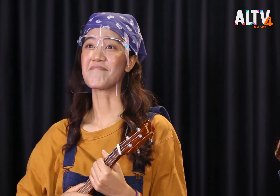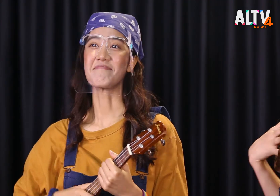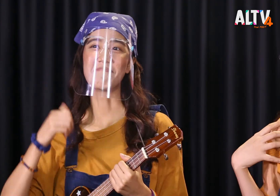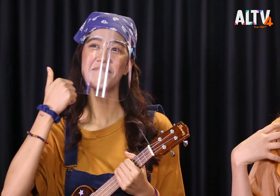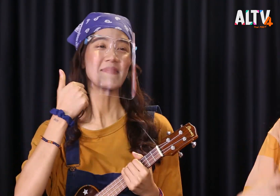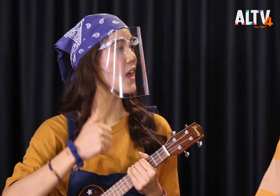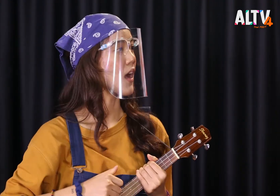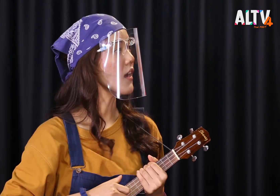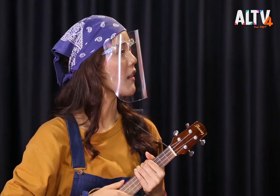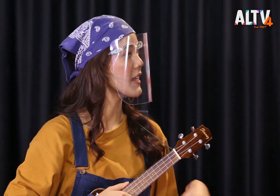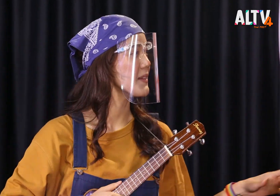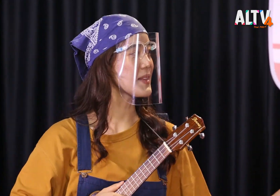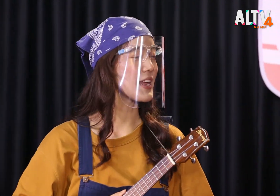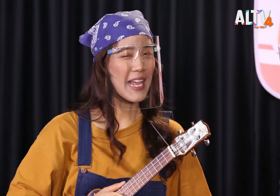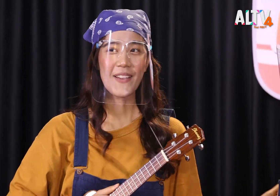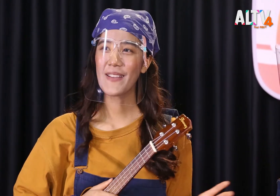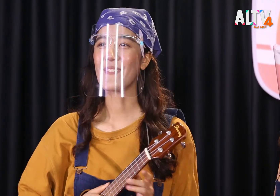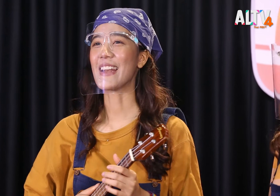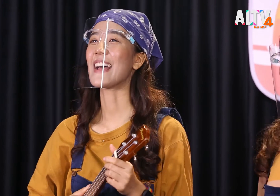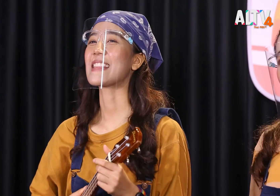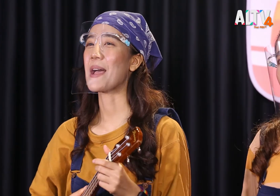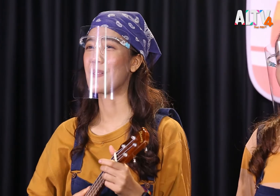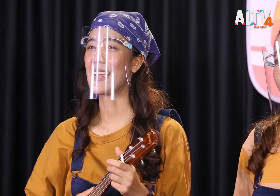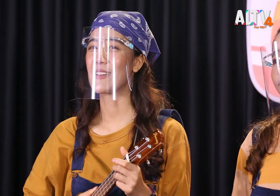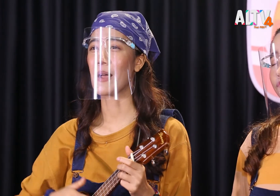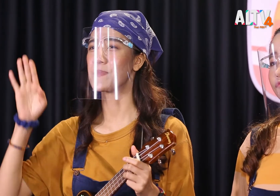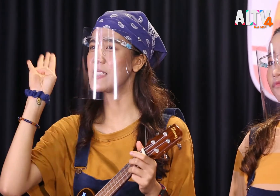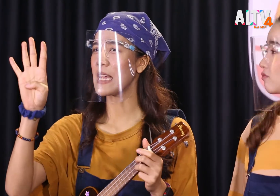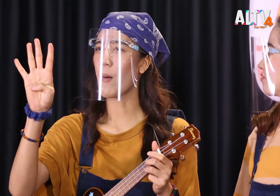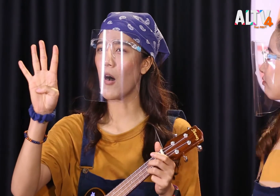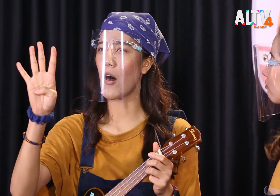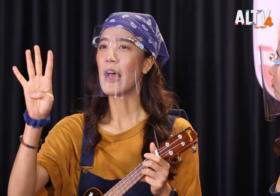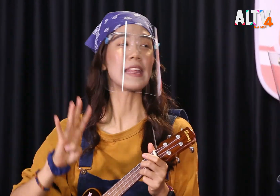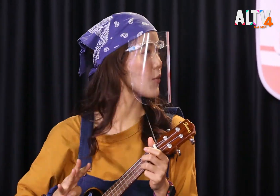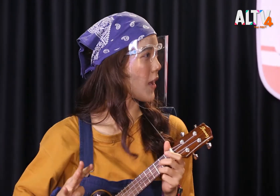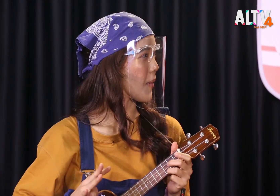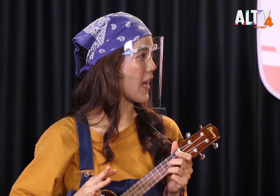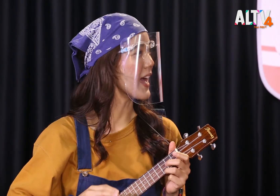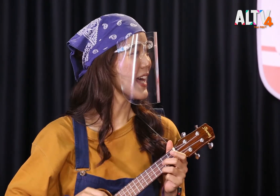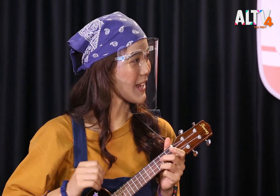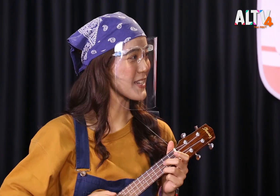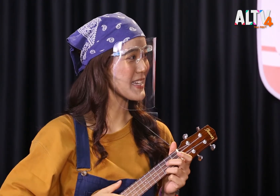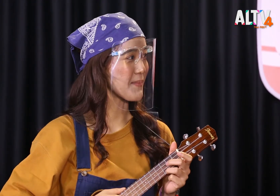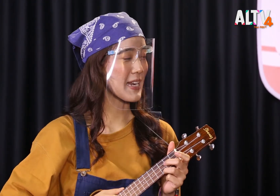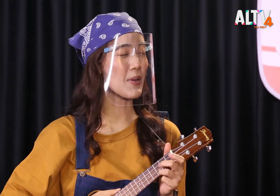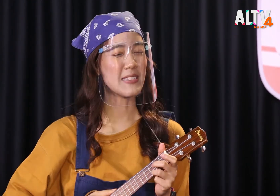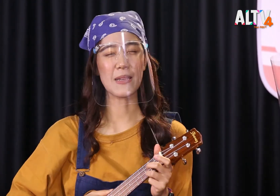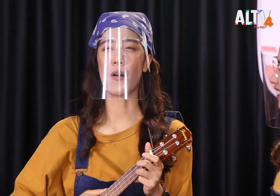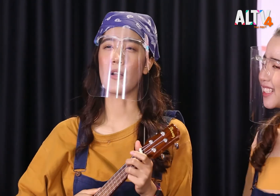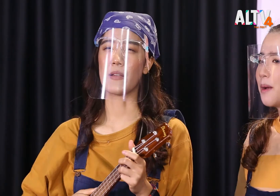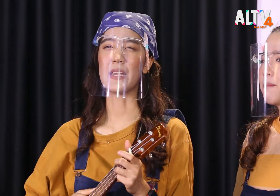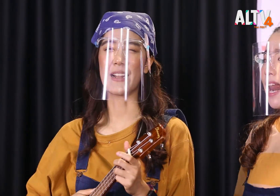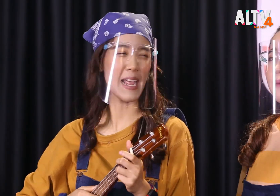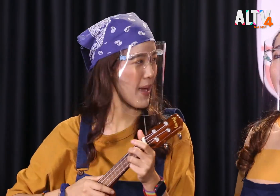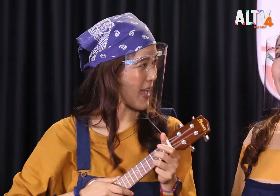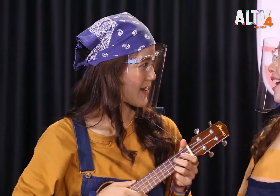ค่อม นี่พี่เตยพี่พิมอ่ะนะแต่งเพลงเกี่ยวกับ4พอที่ครูออนบอกอ่ะเราจะได้จำกันได้ว่า4